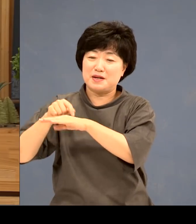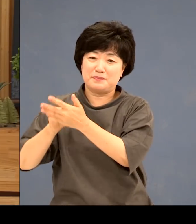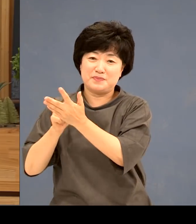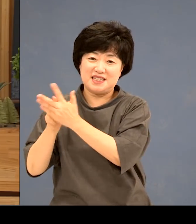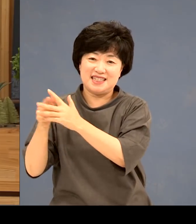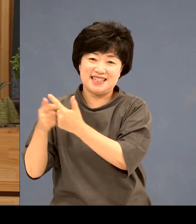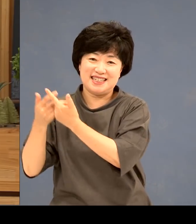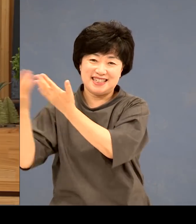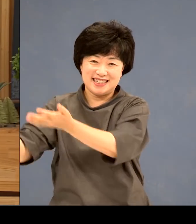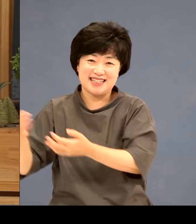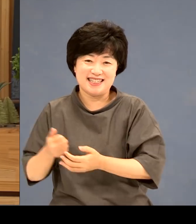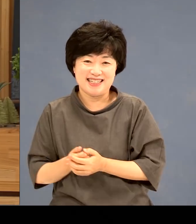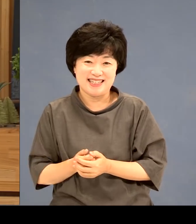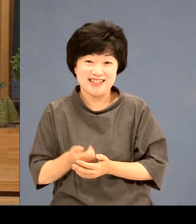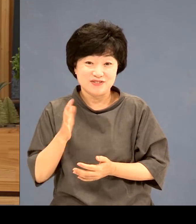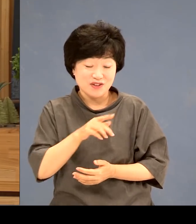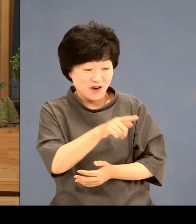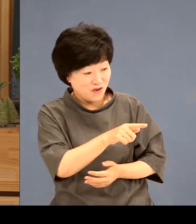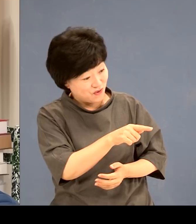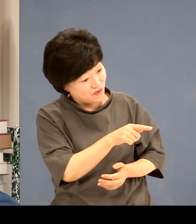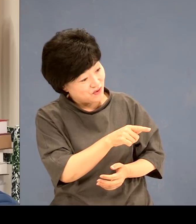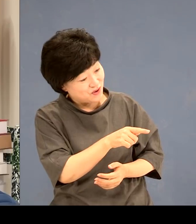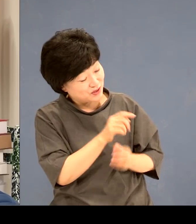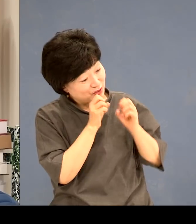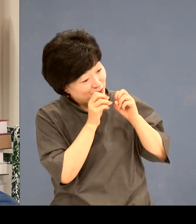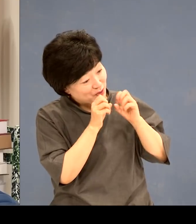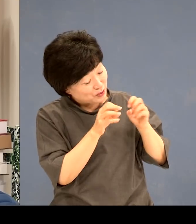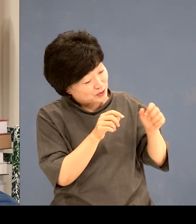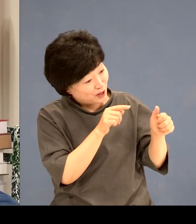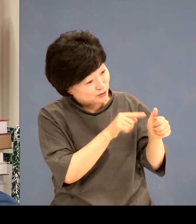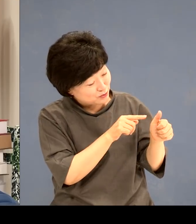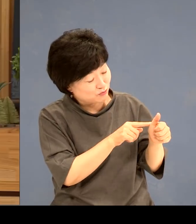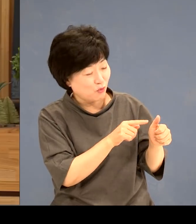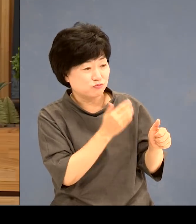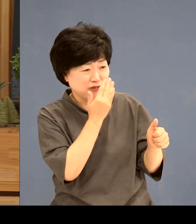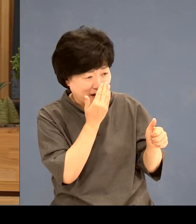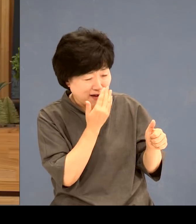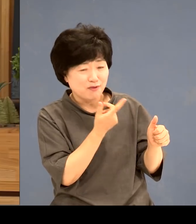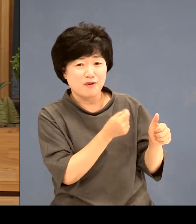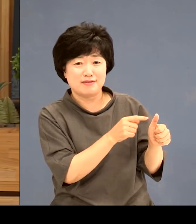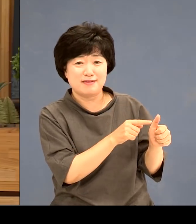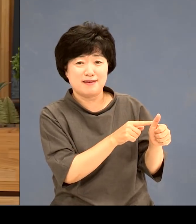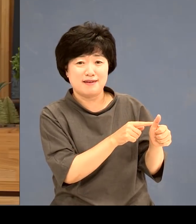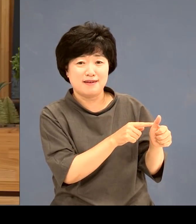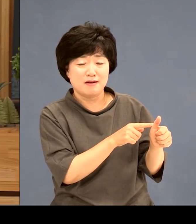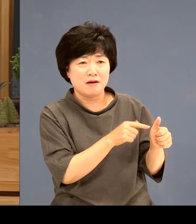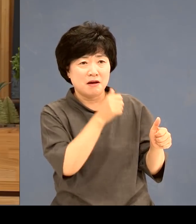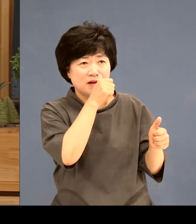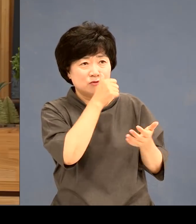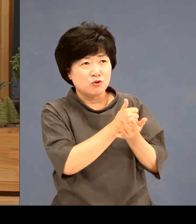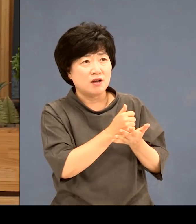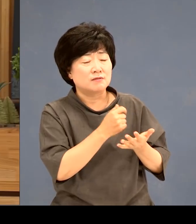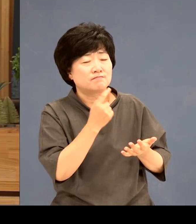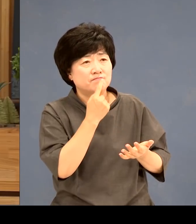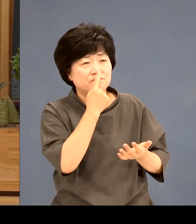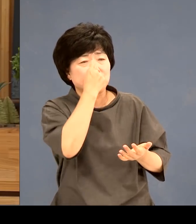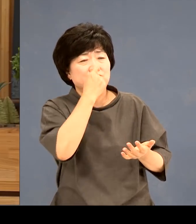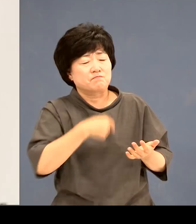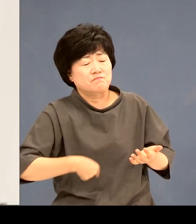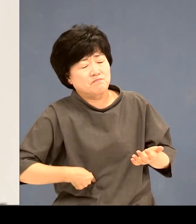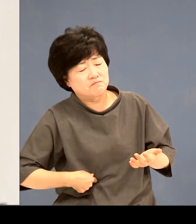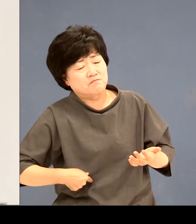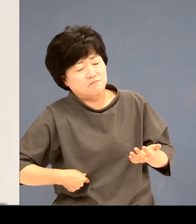굉장히 죄책감을 가지신 거에 대해서 정말 착하신 분이다 이 생각이 들었어요. 아마 같은 일이지만 그런 죄책감을 못